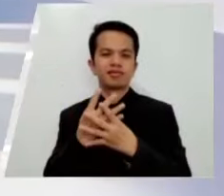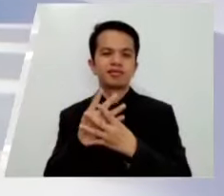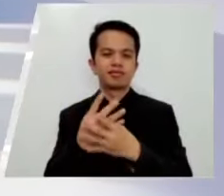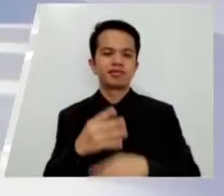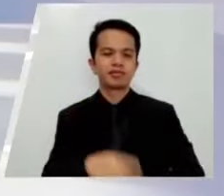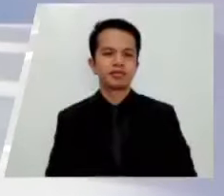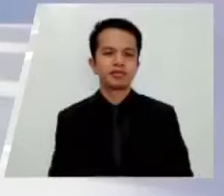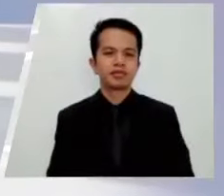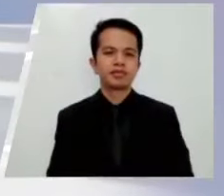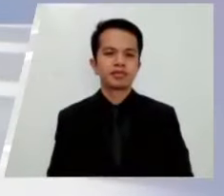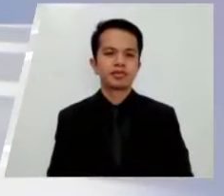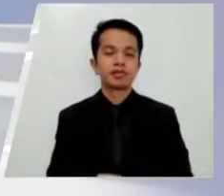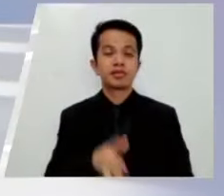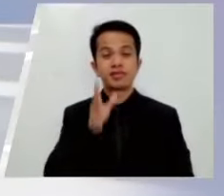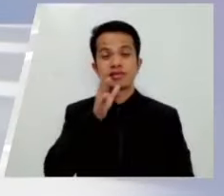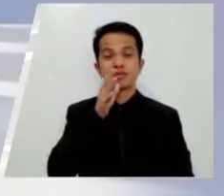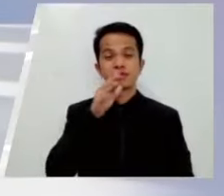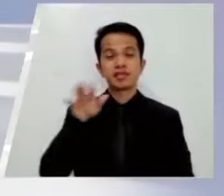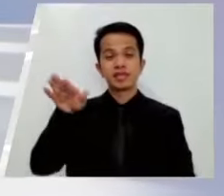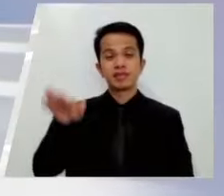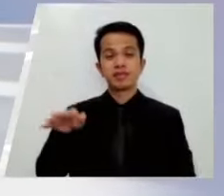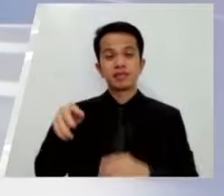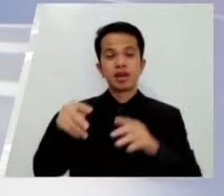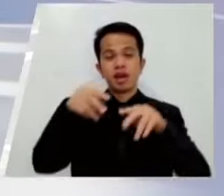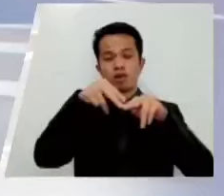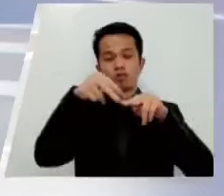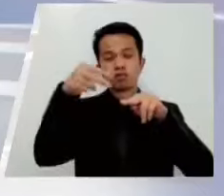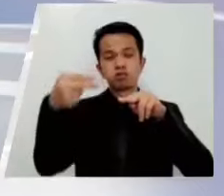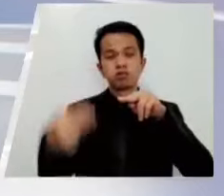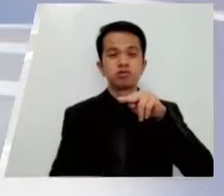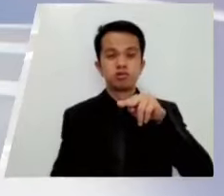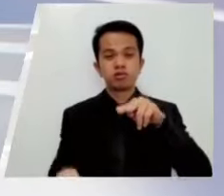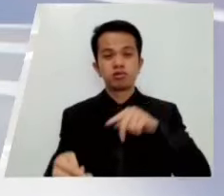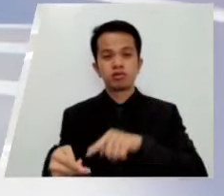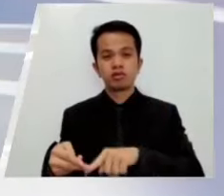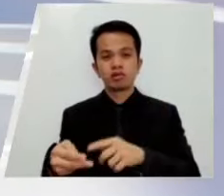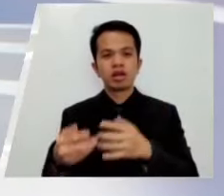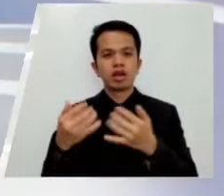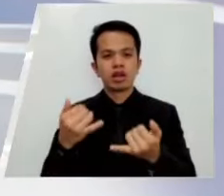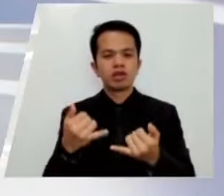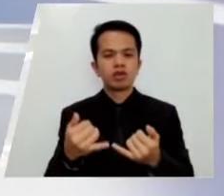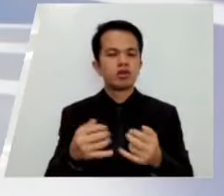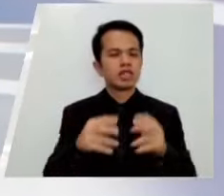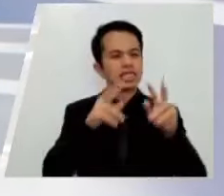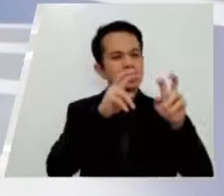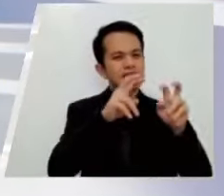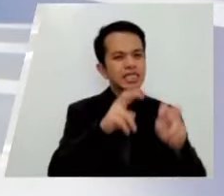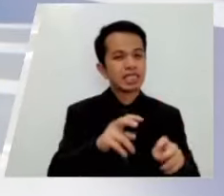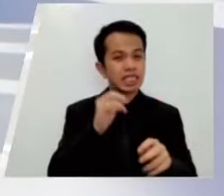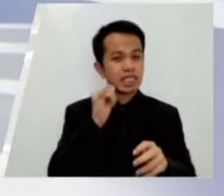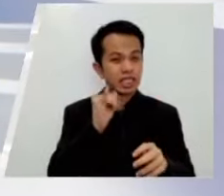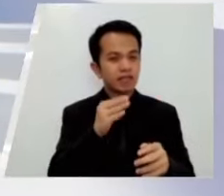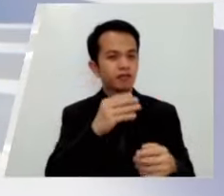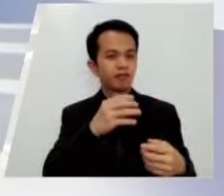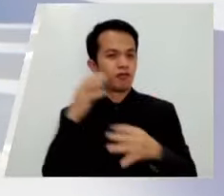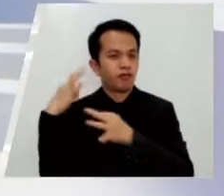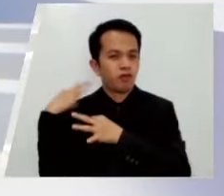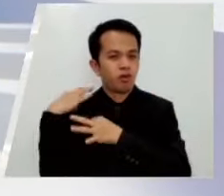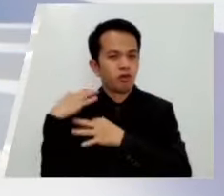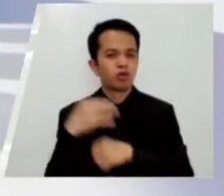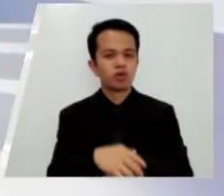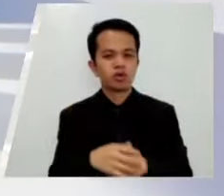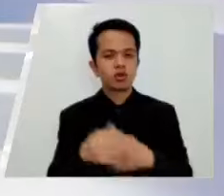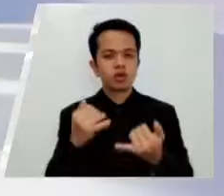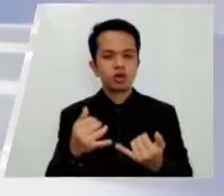Ina ng batang nahulog sa isang kondo sa Cebu City, pinag-aaralan ng pulisya kung may pananagutan. May hawak na raw na kopya ng